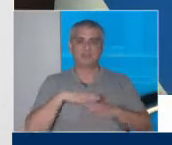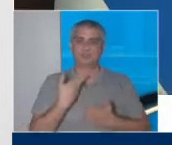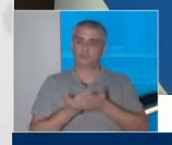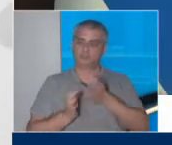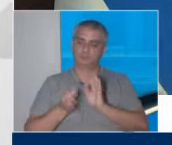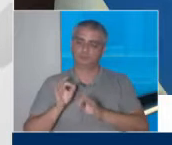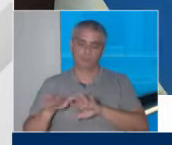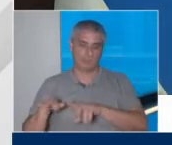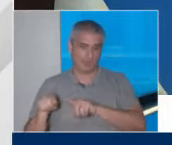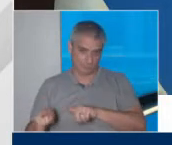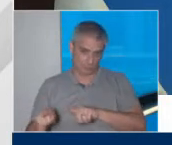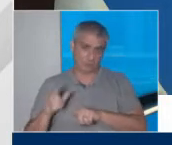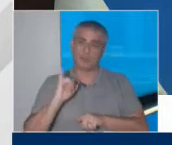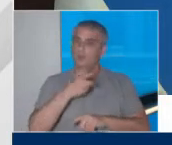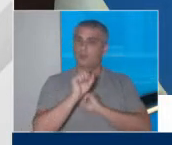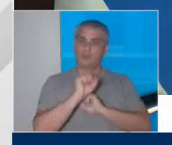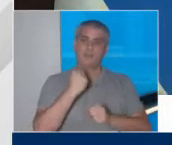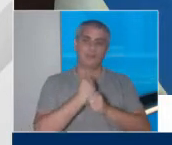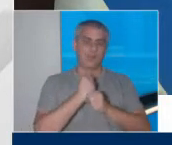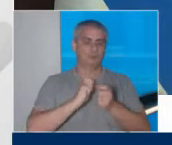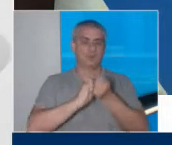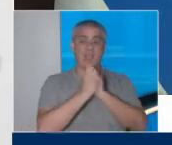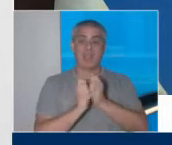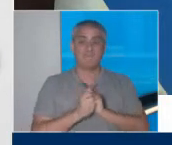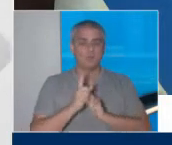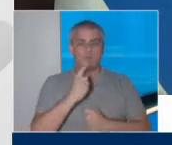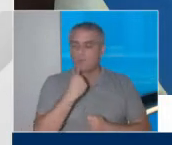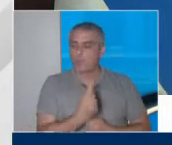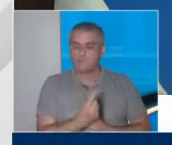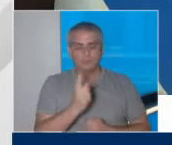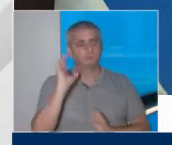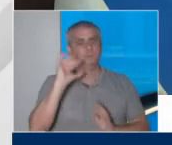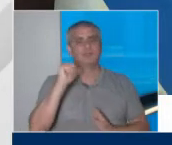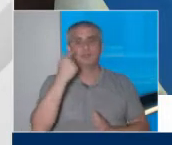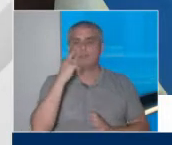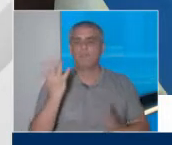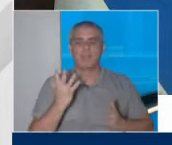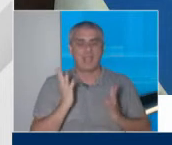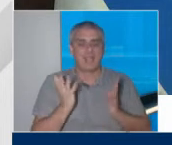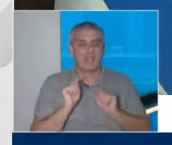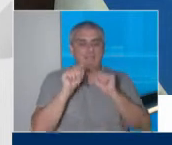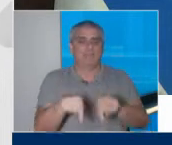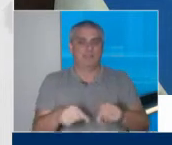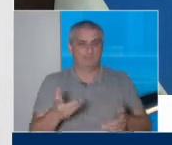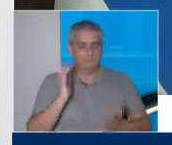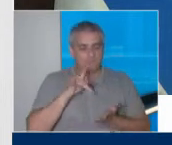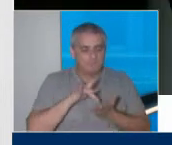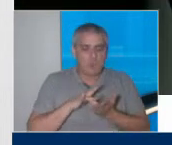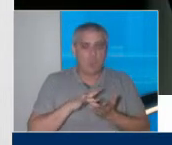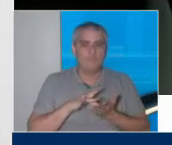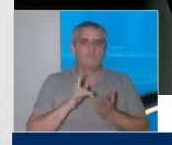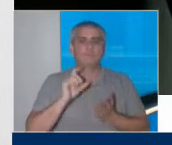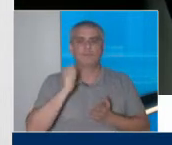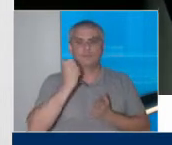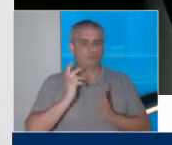המשפטי לממשלה, כן הוא בעד לעשות רפורמות, אבל הוא אומר, צריך לראות מאיפה מגיעים לזה, וצריך להגיע לזה ממקום שבו קודם